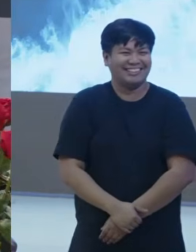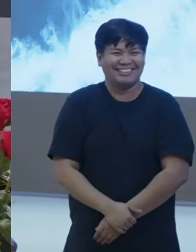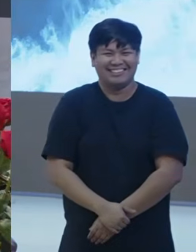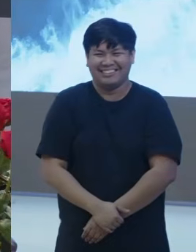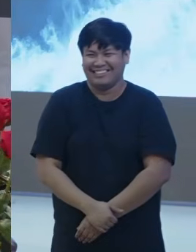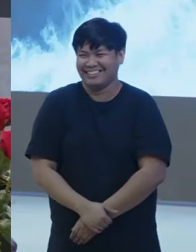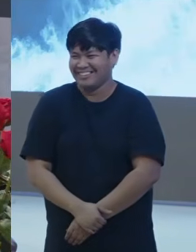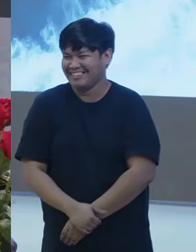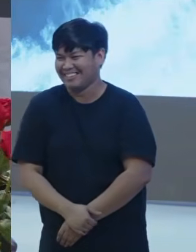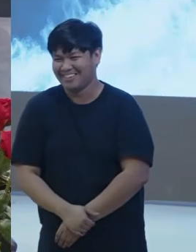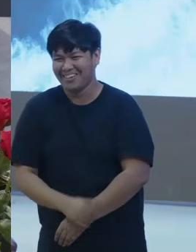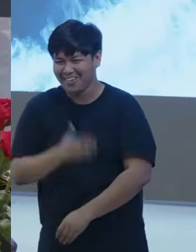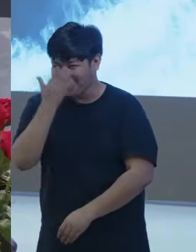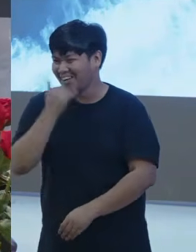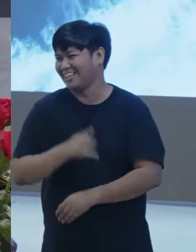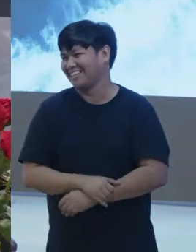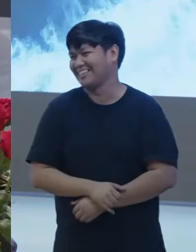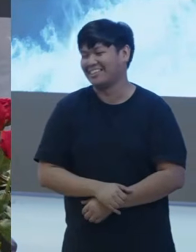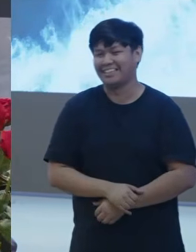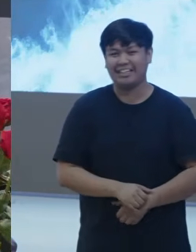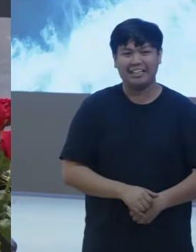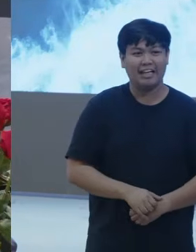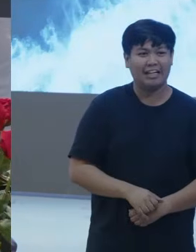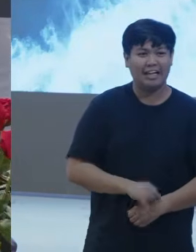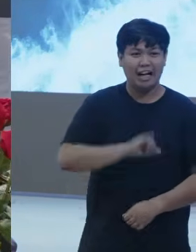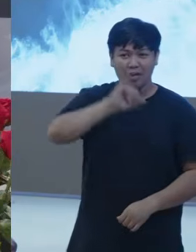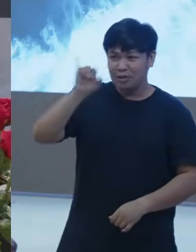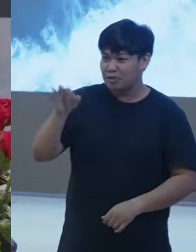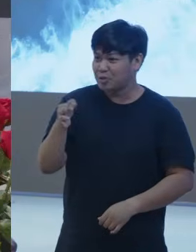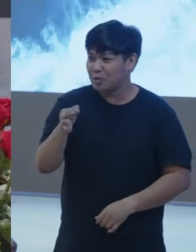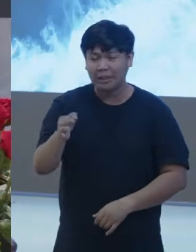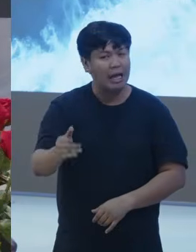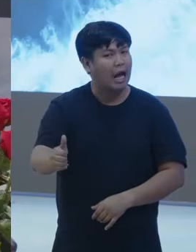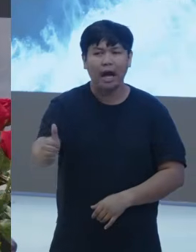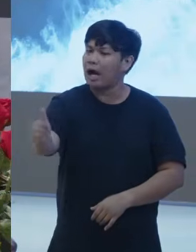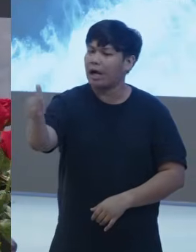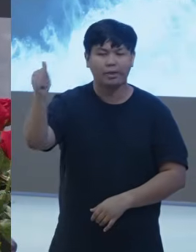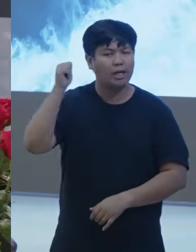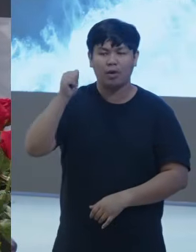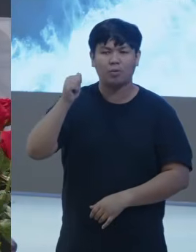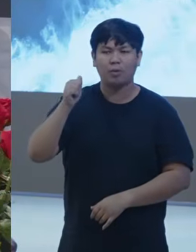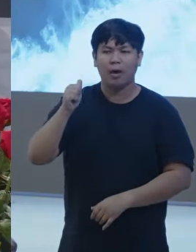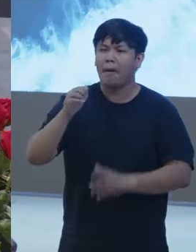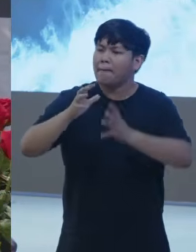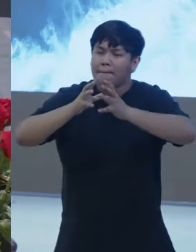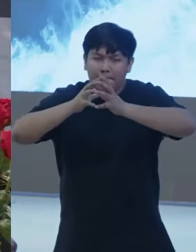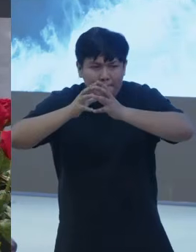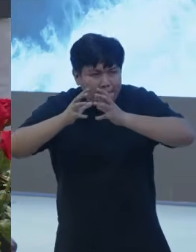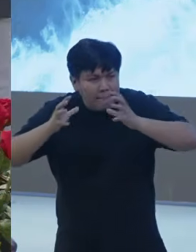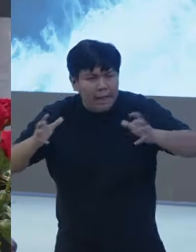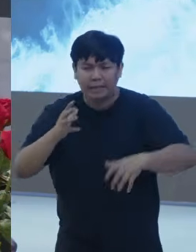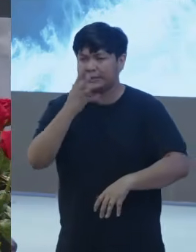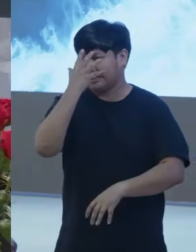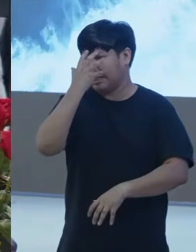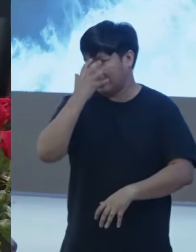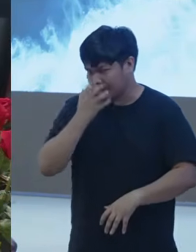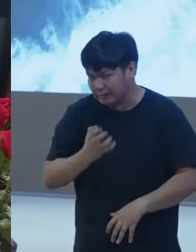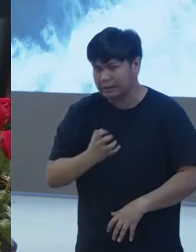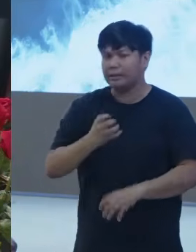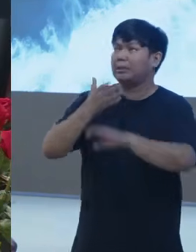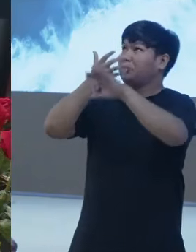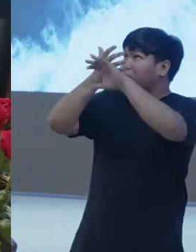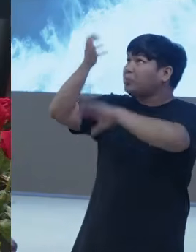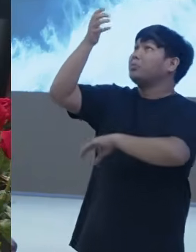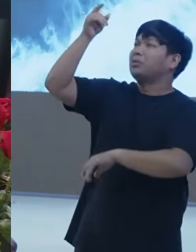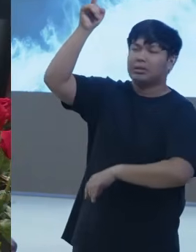it displeased Jonah exceedingly, and he was angry. In fact, sa ibang translation ng Biblia sa